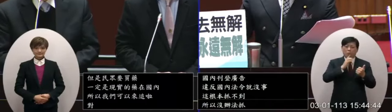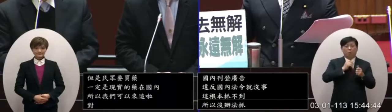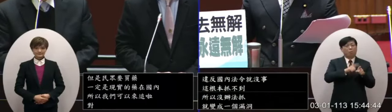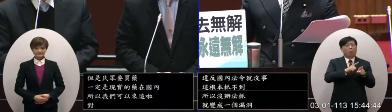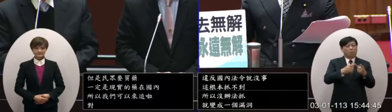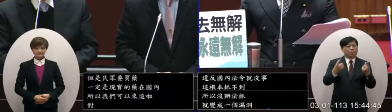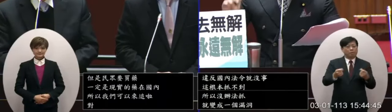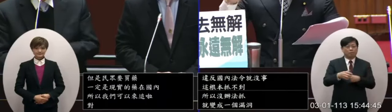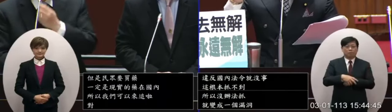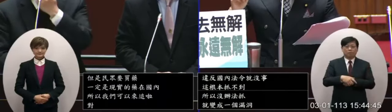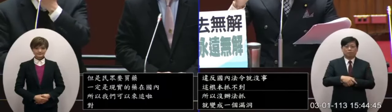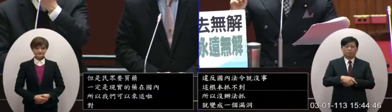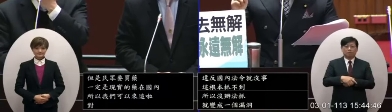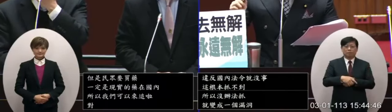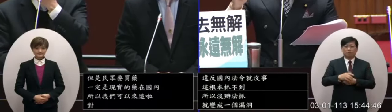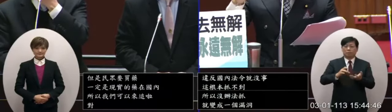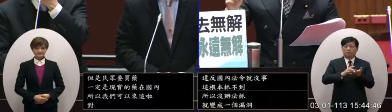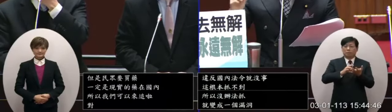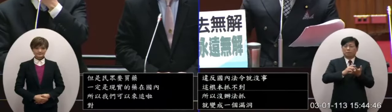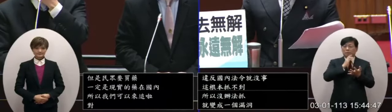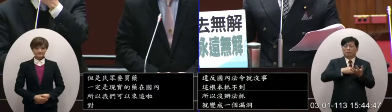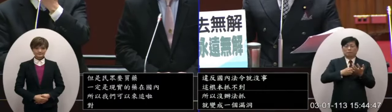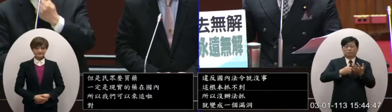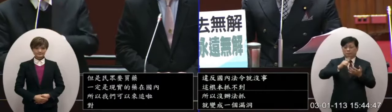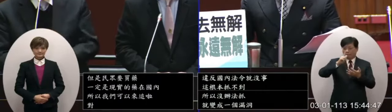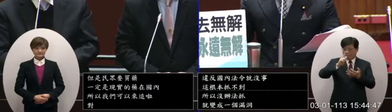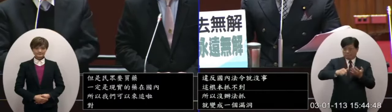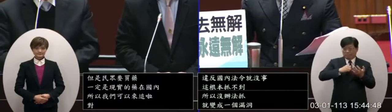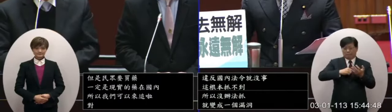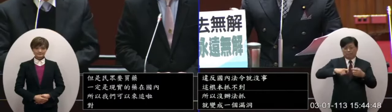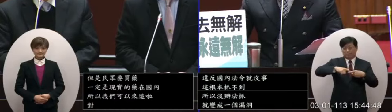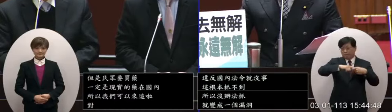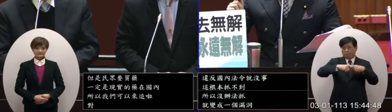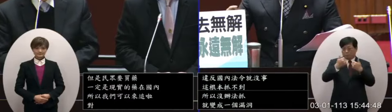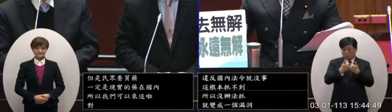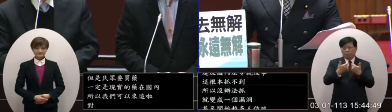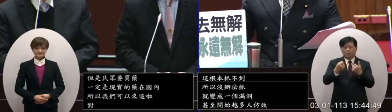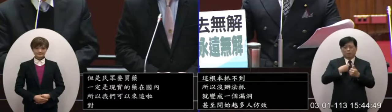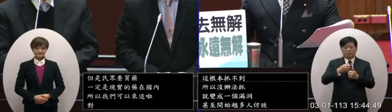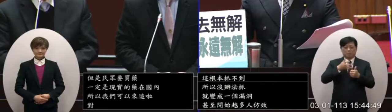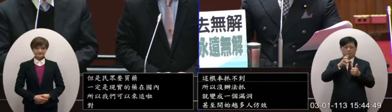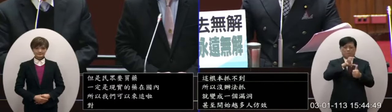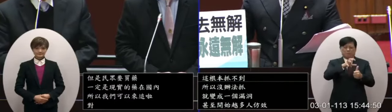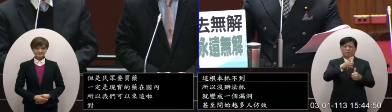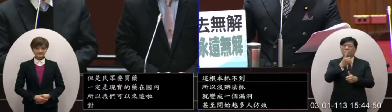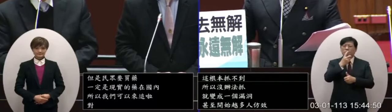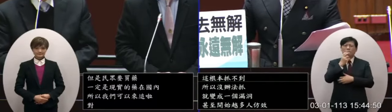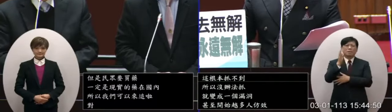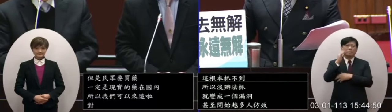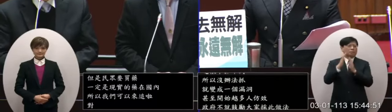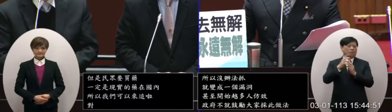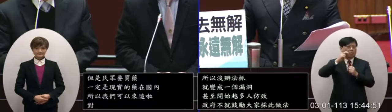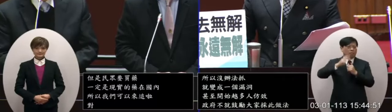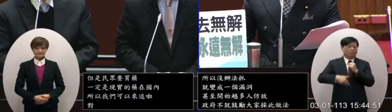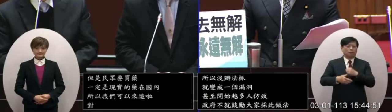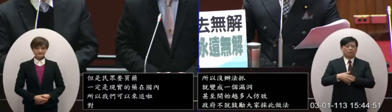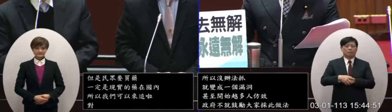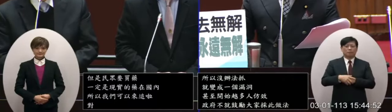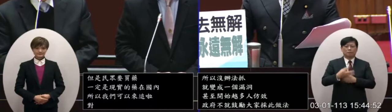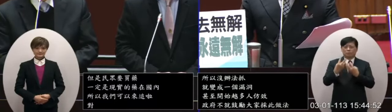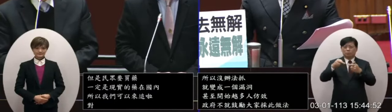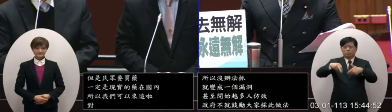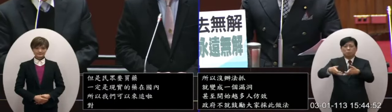法？所以药师全联会已经炮轰中央，政府都不管，数位